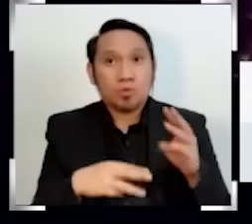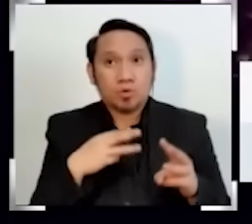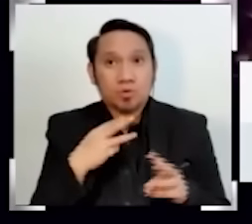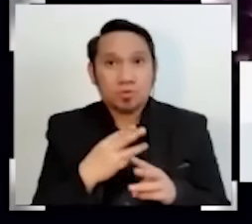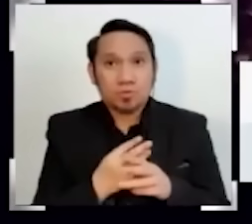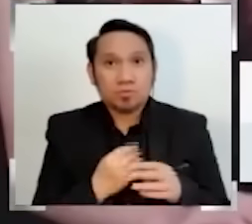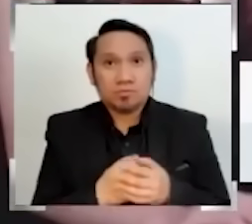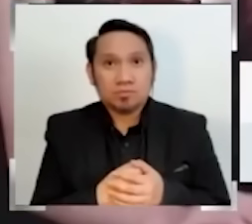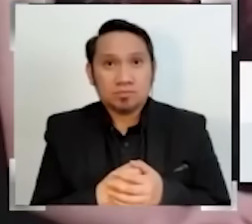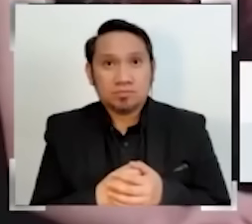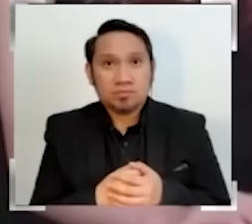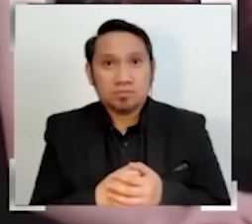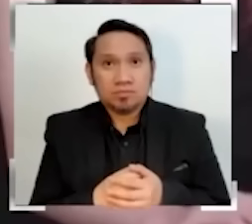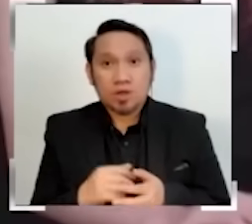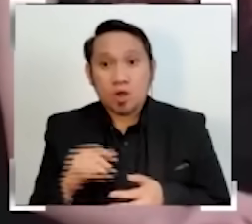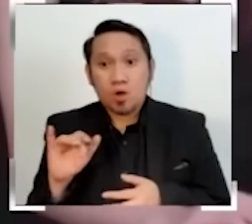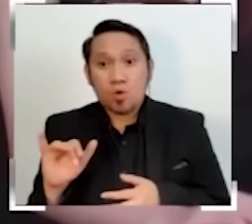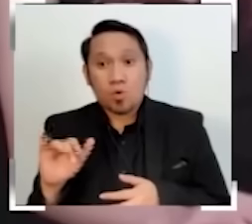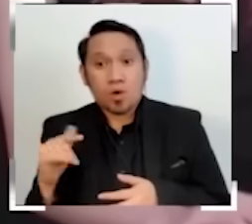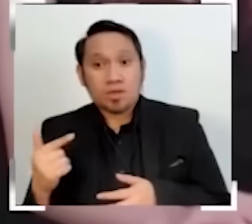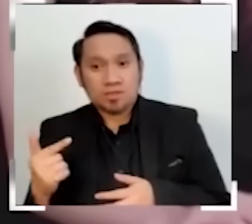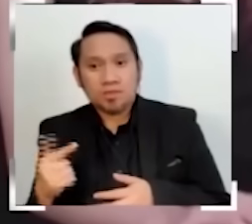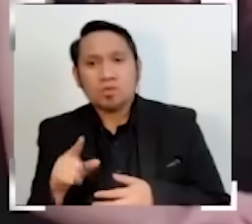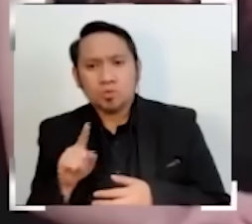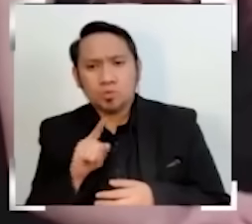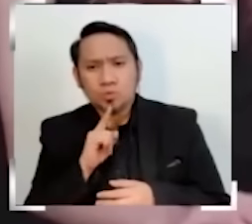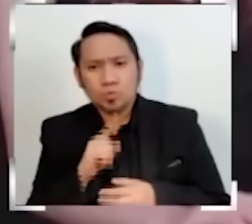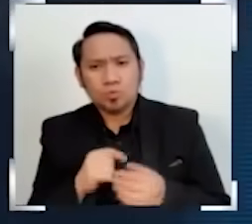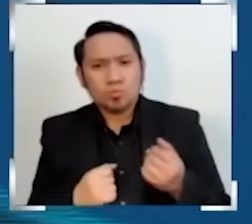ng YG sa mga susunod na hakbang ng grupo.